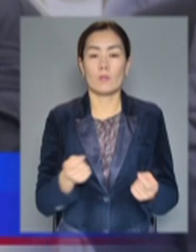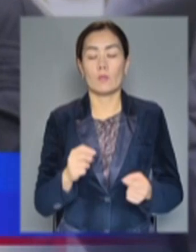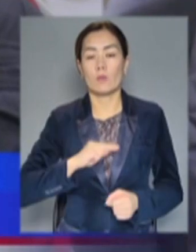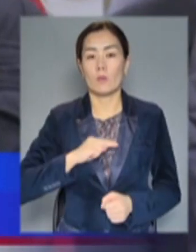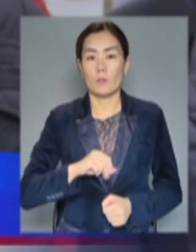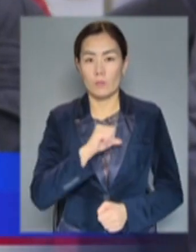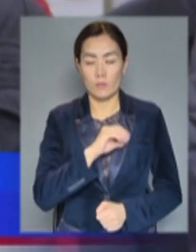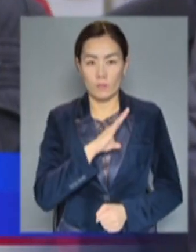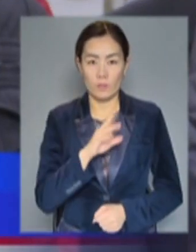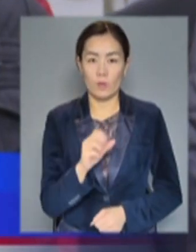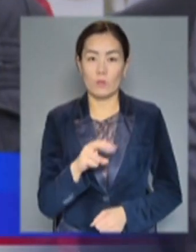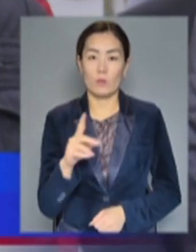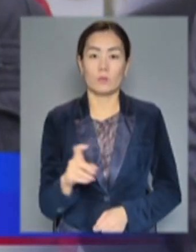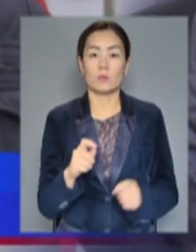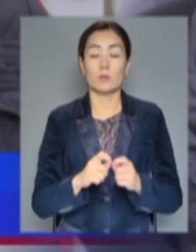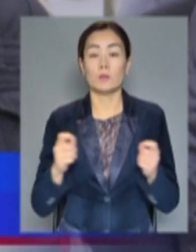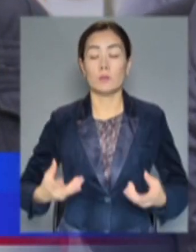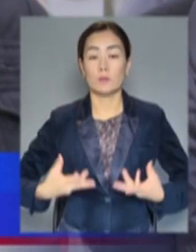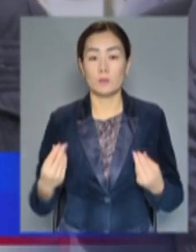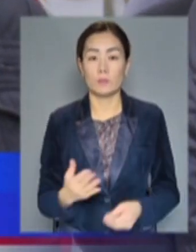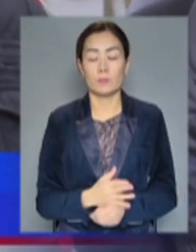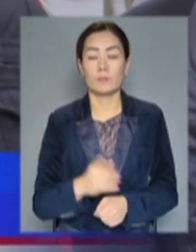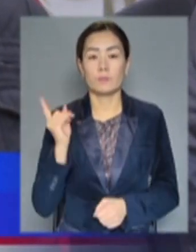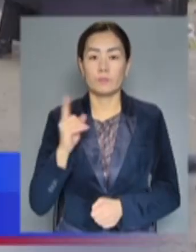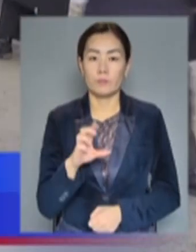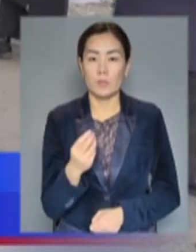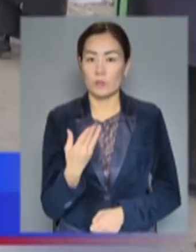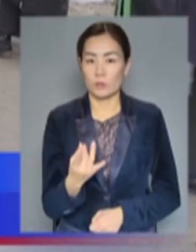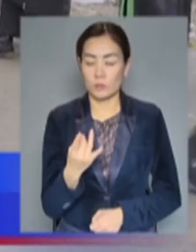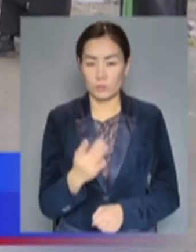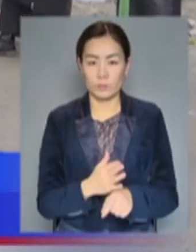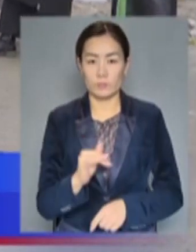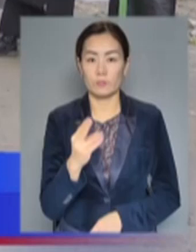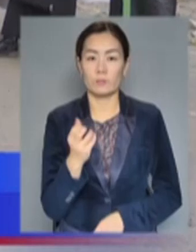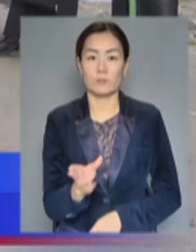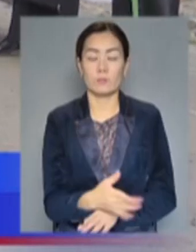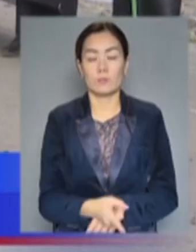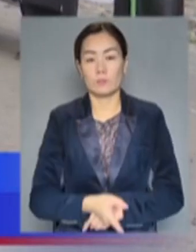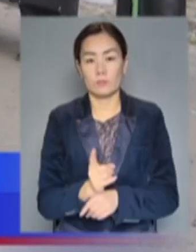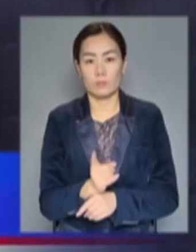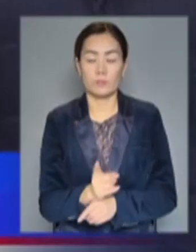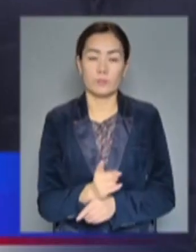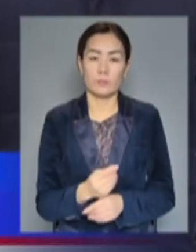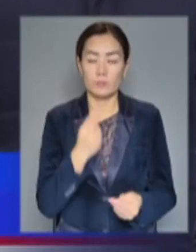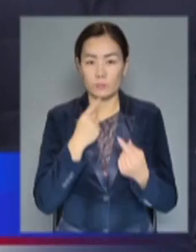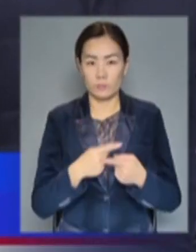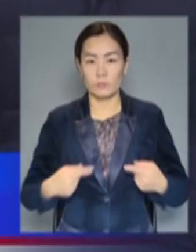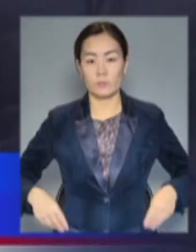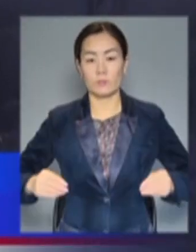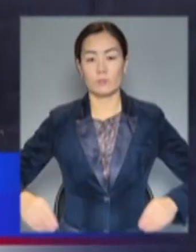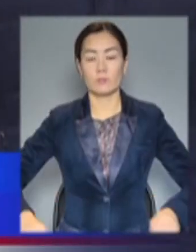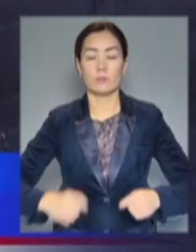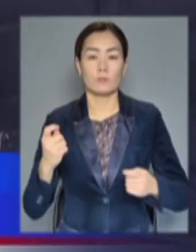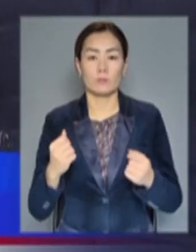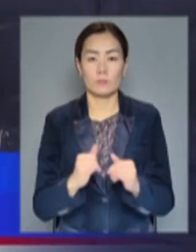болып тағайындалады. Колхоз құрылған күннен бастап, байырғы балықшы ретінде жайықтан балық аулау, дәнді көкөніс дақылдарын егу,